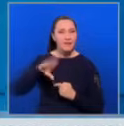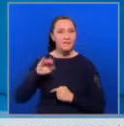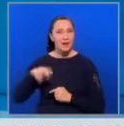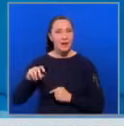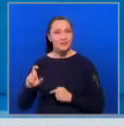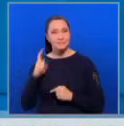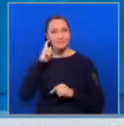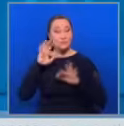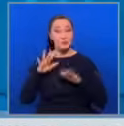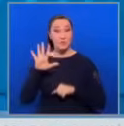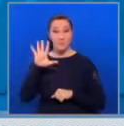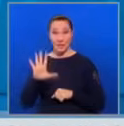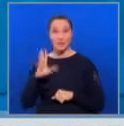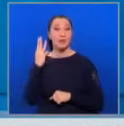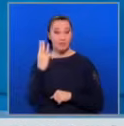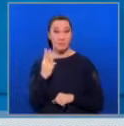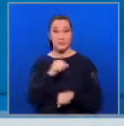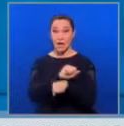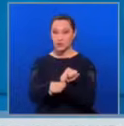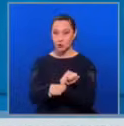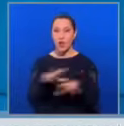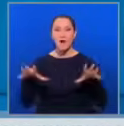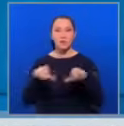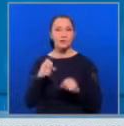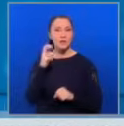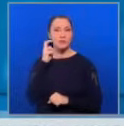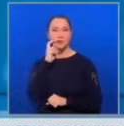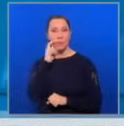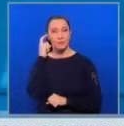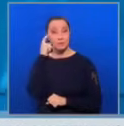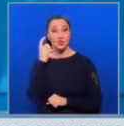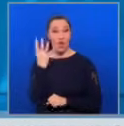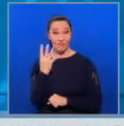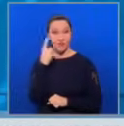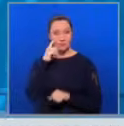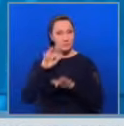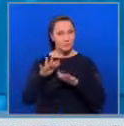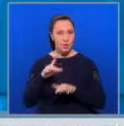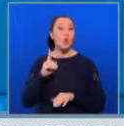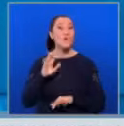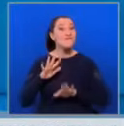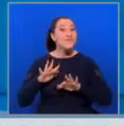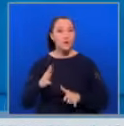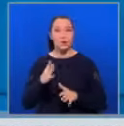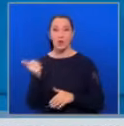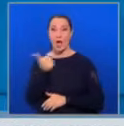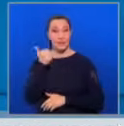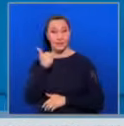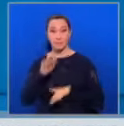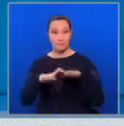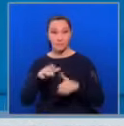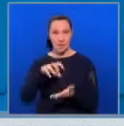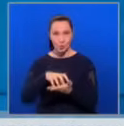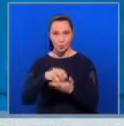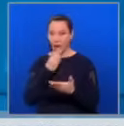заподозрените са петима трима от тях са арестувани властите в скопие смятат че четвърти заподозрян който вероятно е бил лидер на престъпната